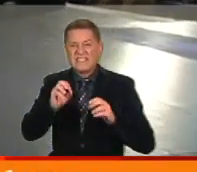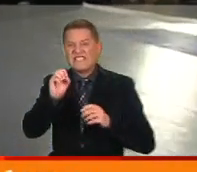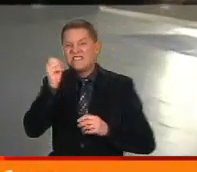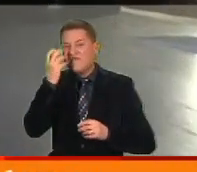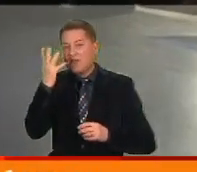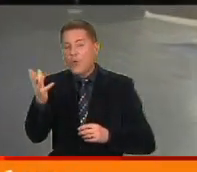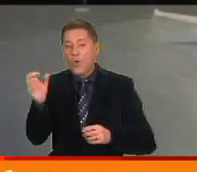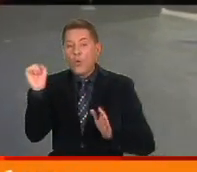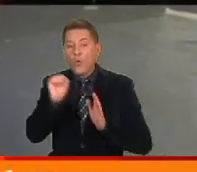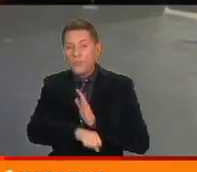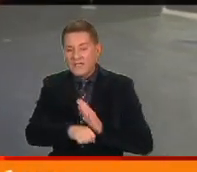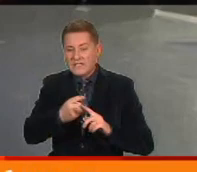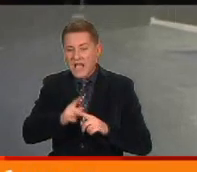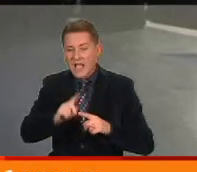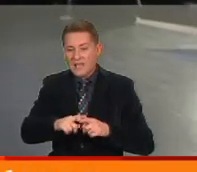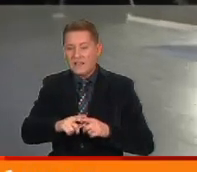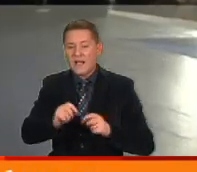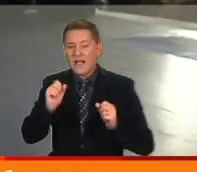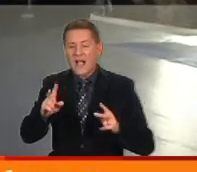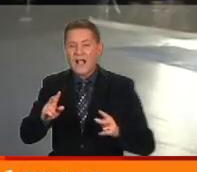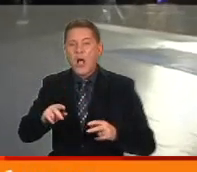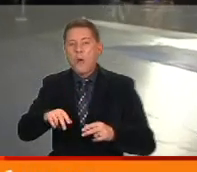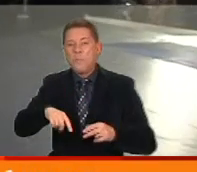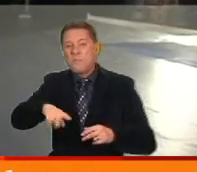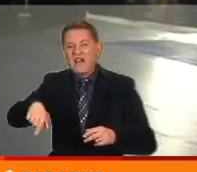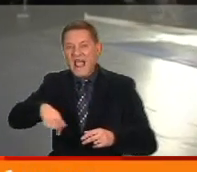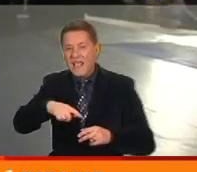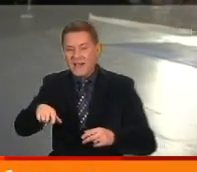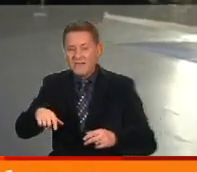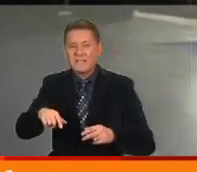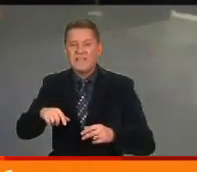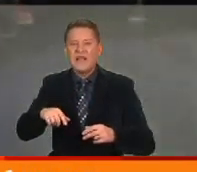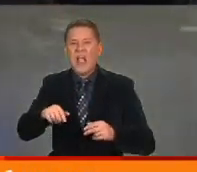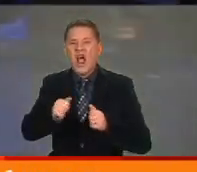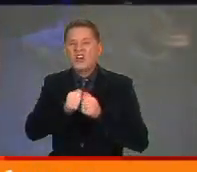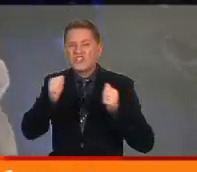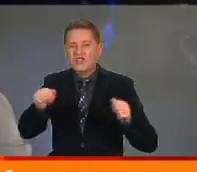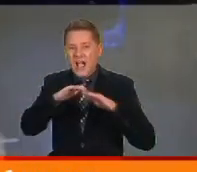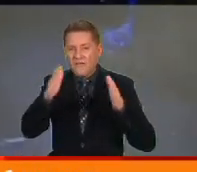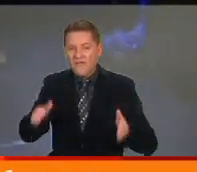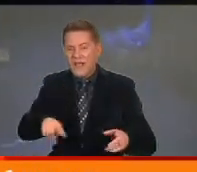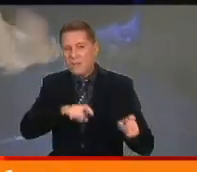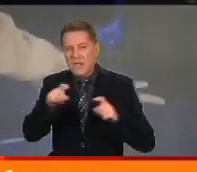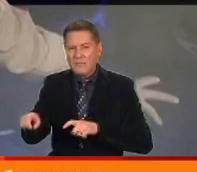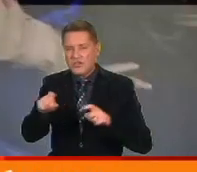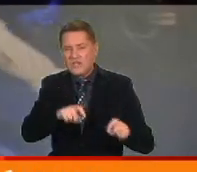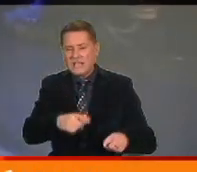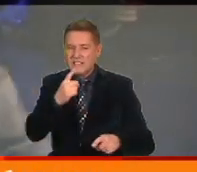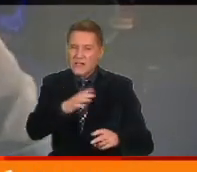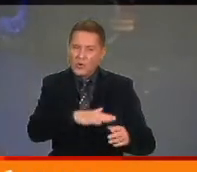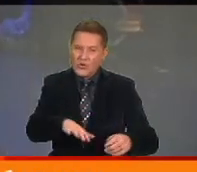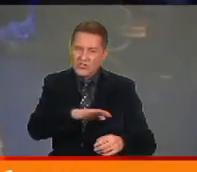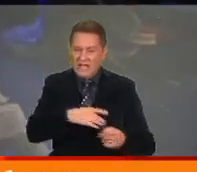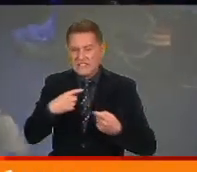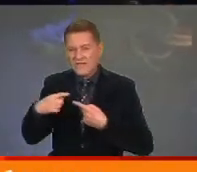является проигрывателем и так далее. Вот шкафы у нас даже, они перемещают тебя, как порталы, из одной части сцены